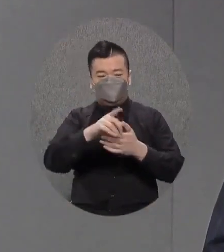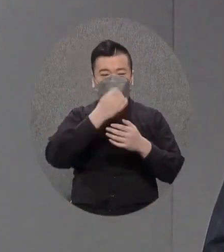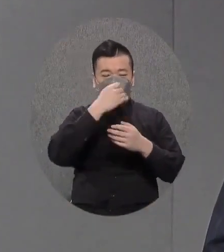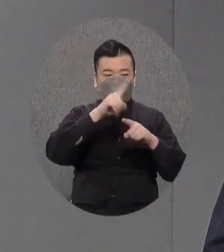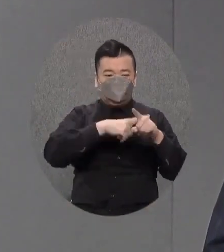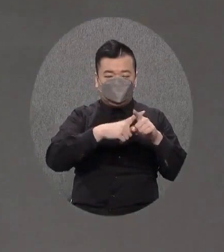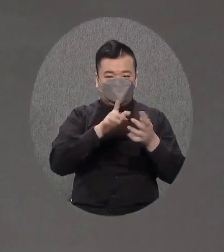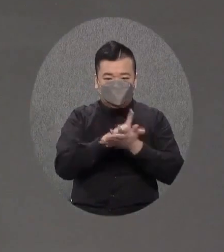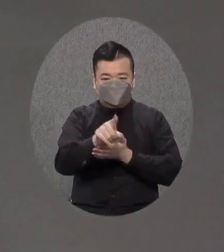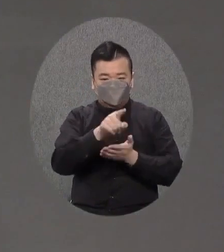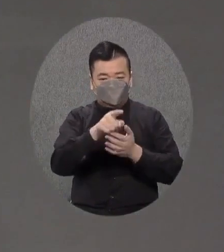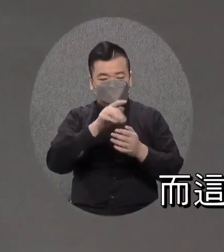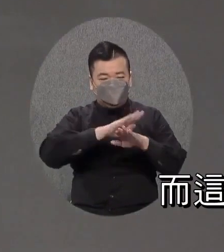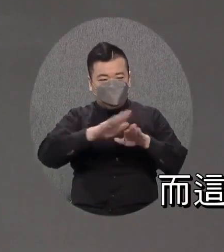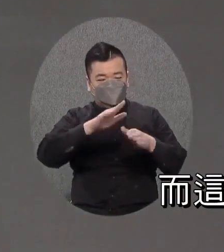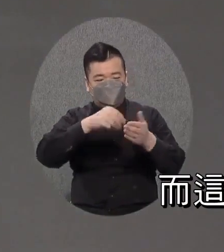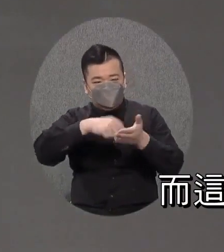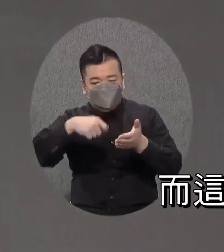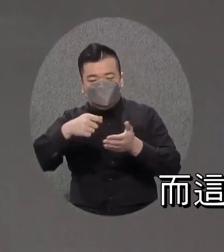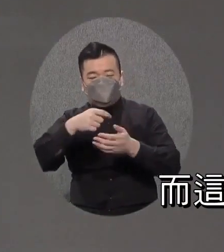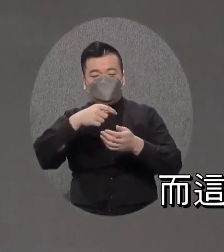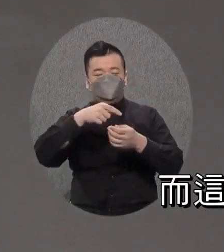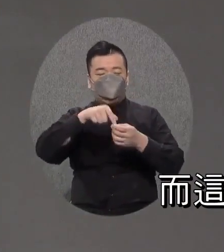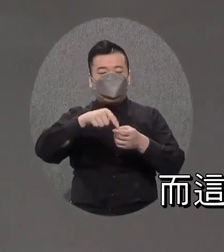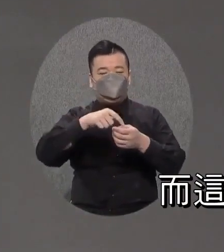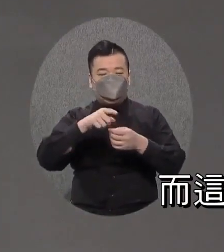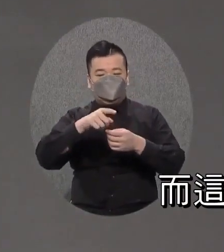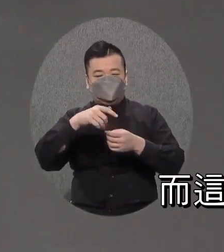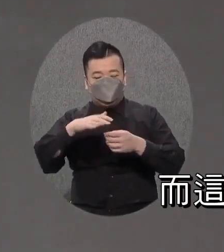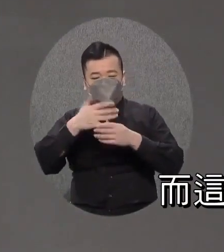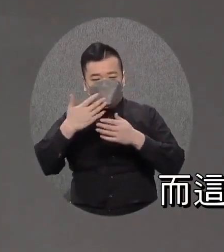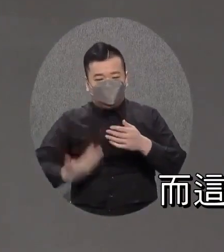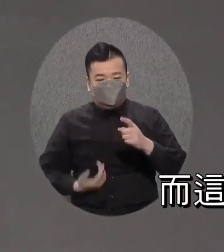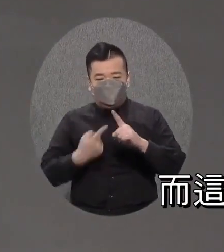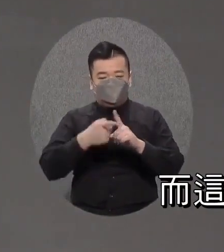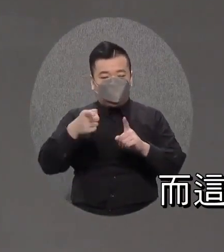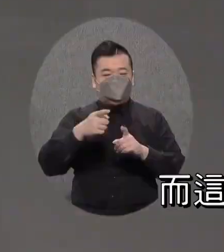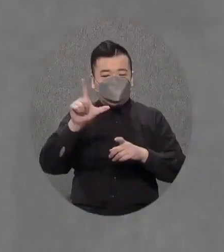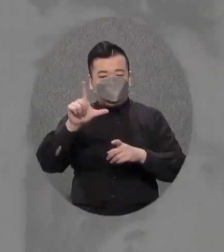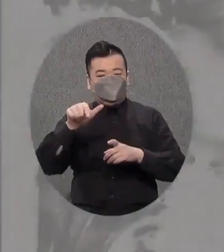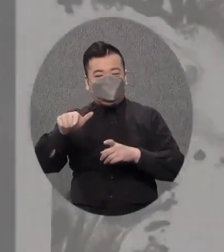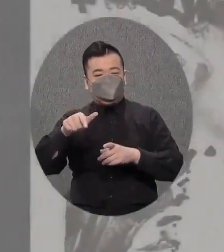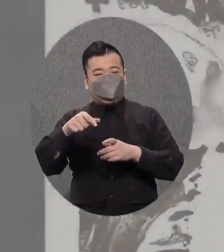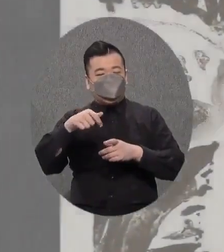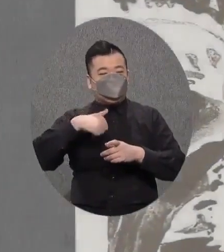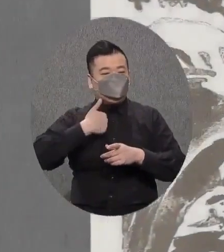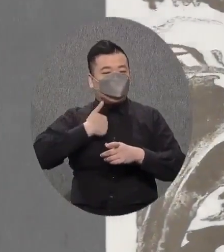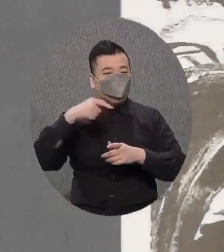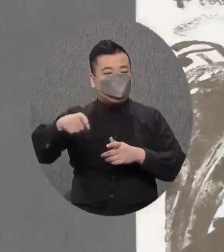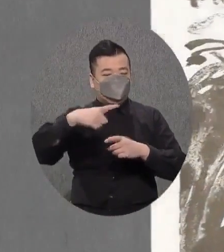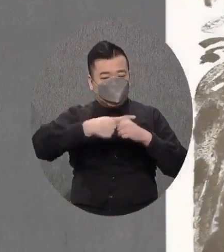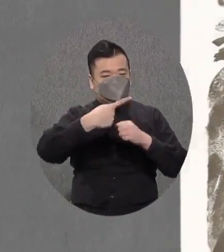專第一個版畫課程。而呢一個課程嘅第一位華人導師就係李東強先生。